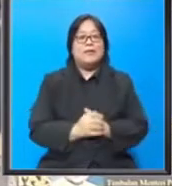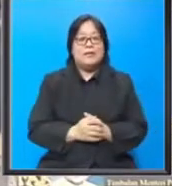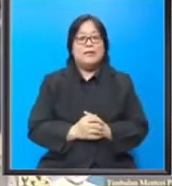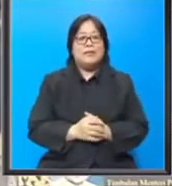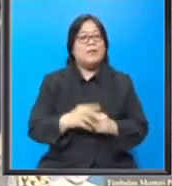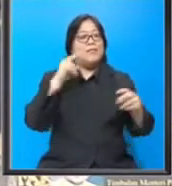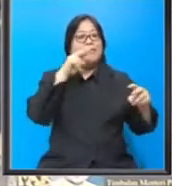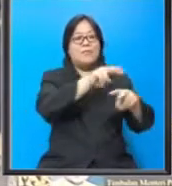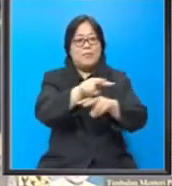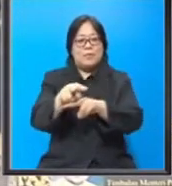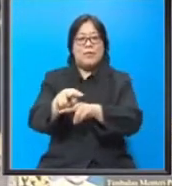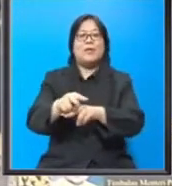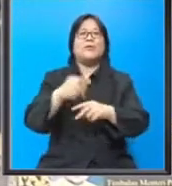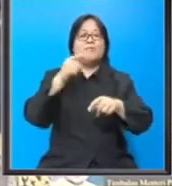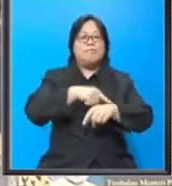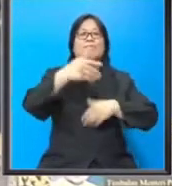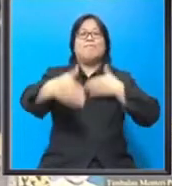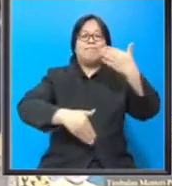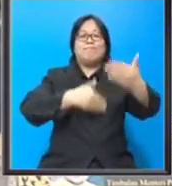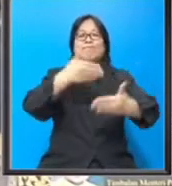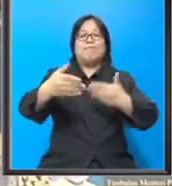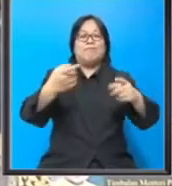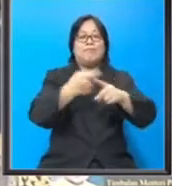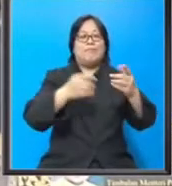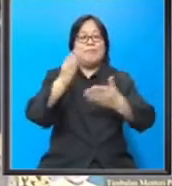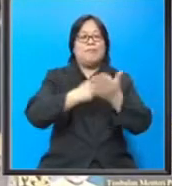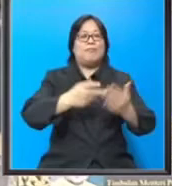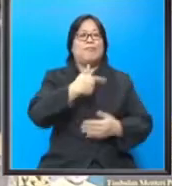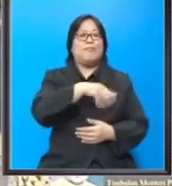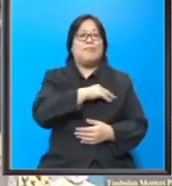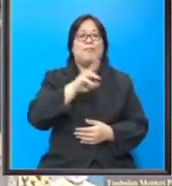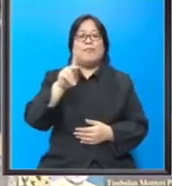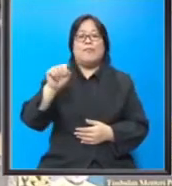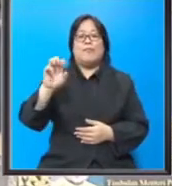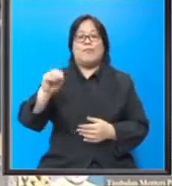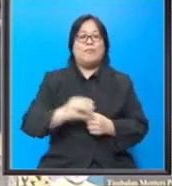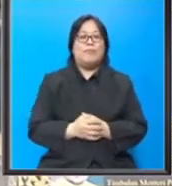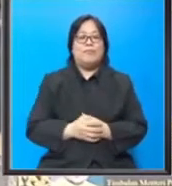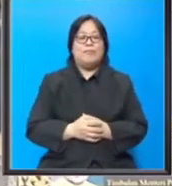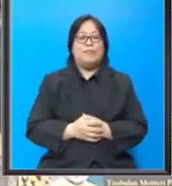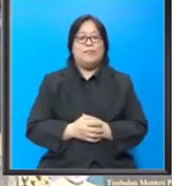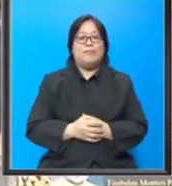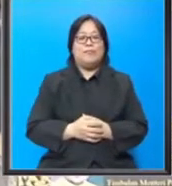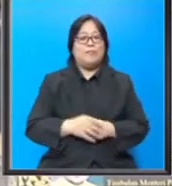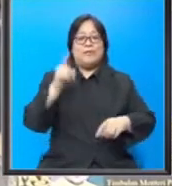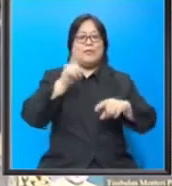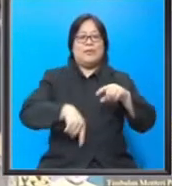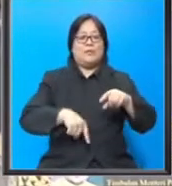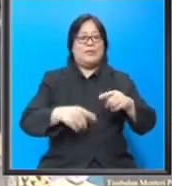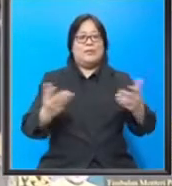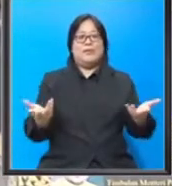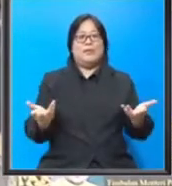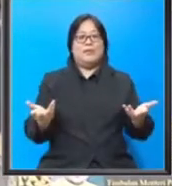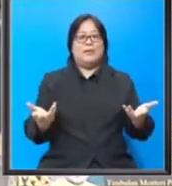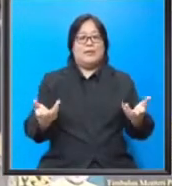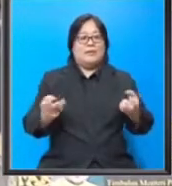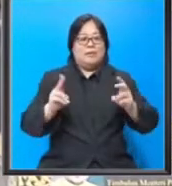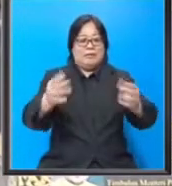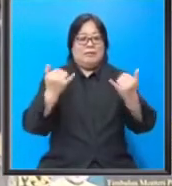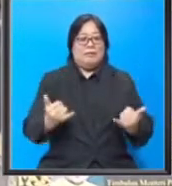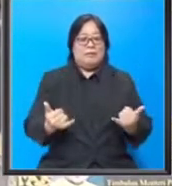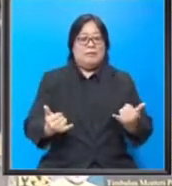mematikan pemantauan dari masa ke semasa di pada pihak Kementerian semua manusia dia tak boleh dalam massa abstrak